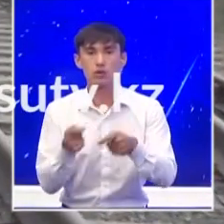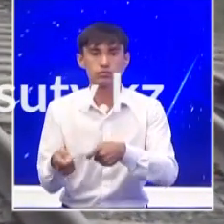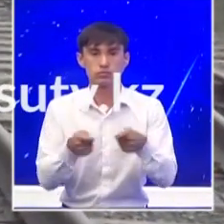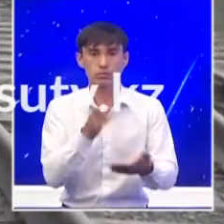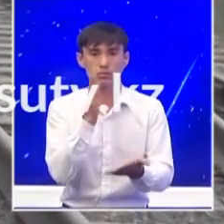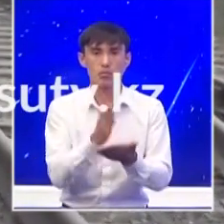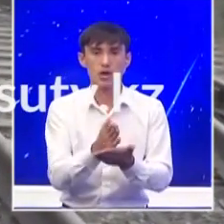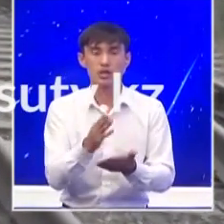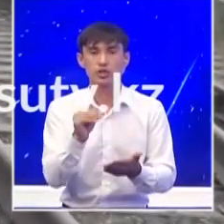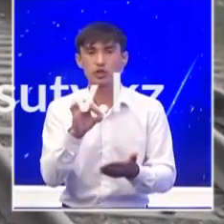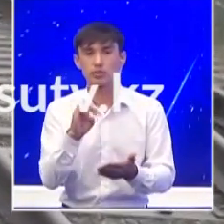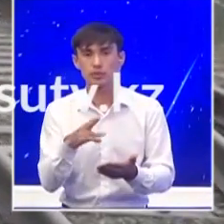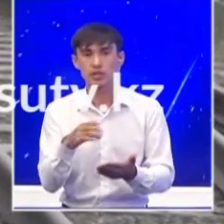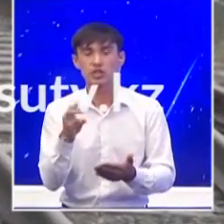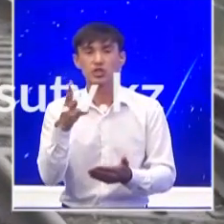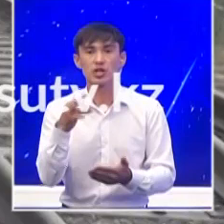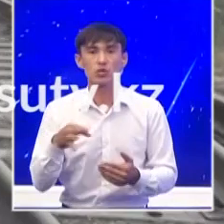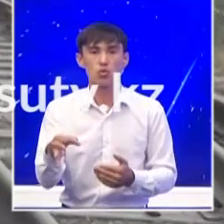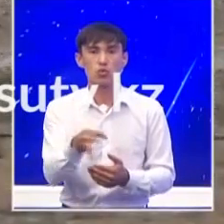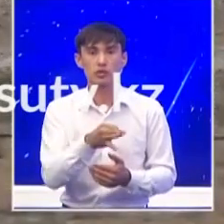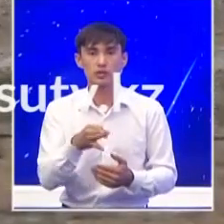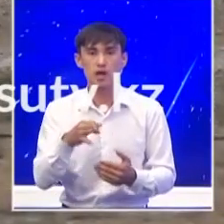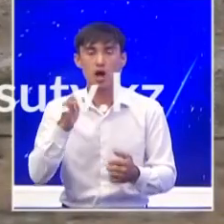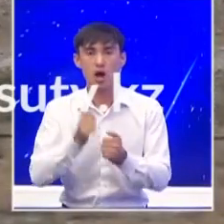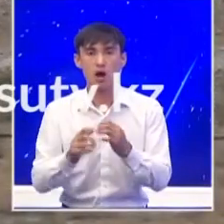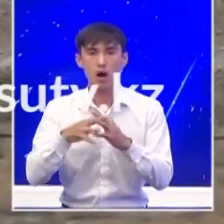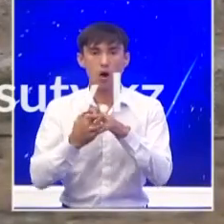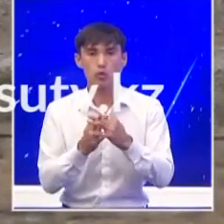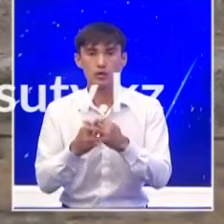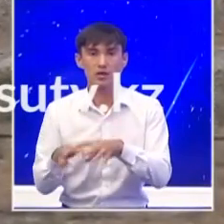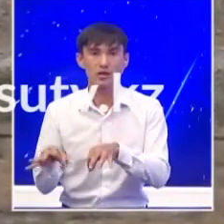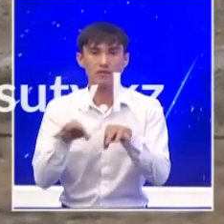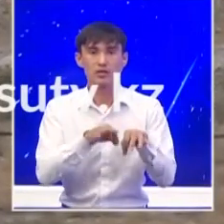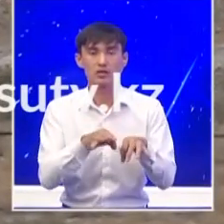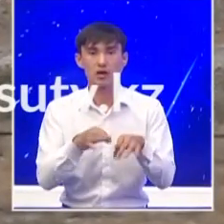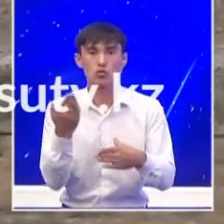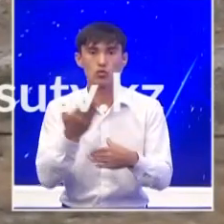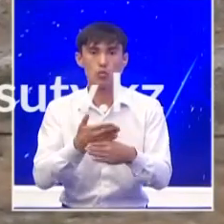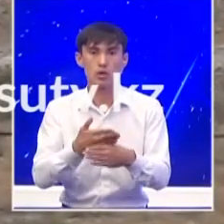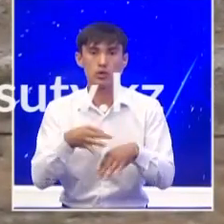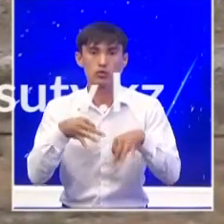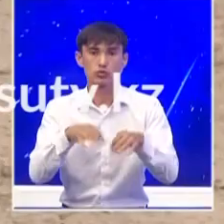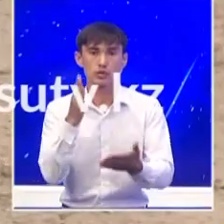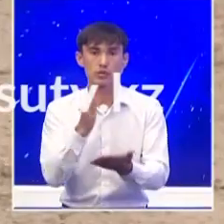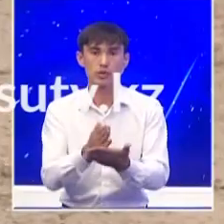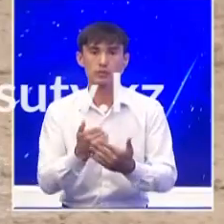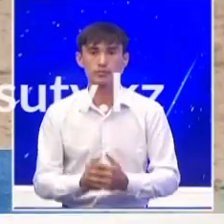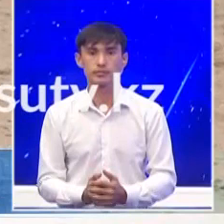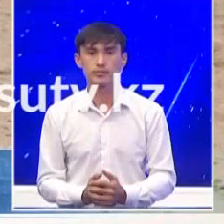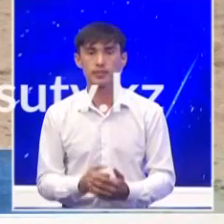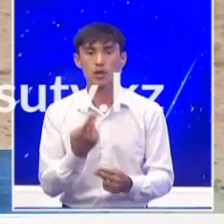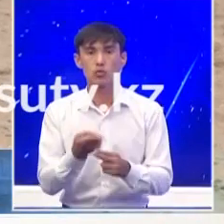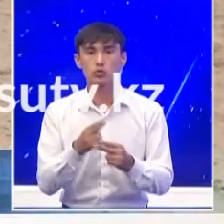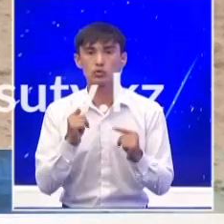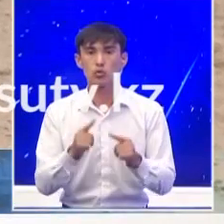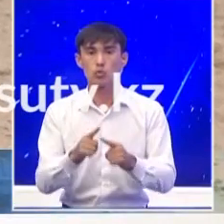бар. Ал Шелек өңірінің әр ауылынан келіп жатқан көмек көліктері әлі де толастар емес. Осына ұлы